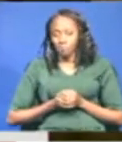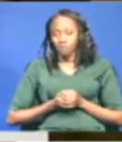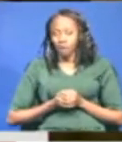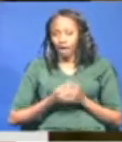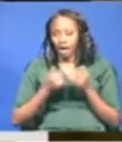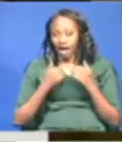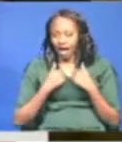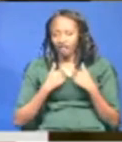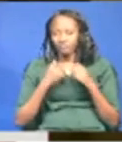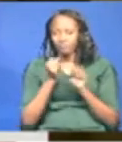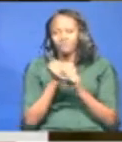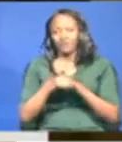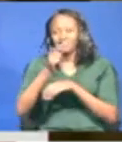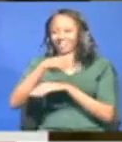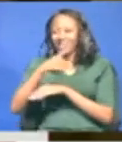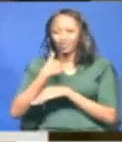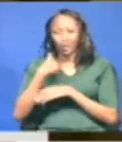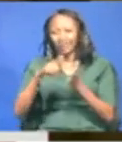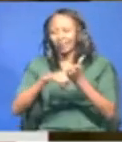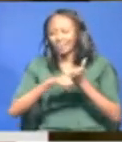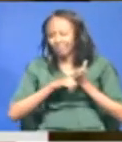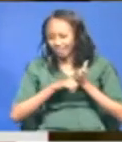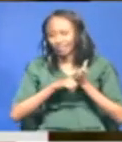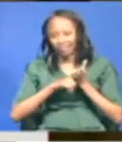inatufanya tukope karibu shilingi bilioni 900,